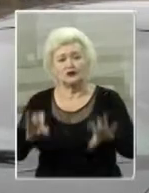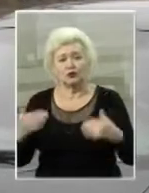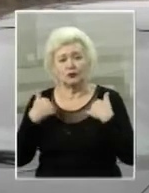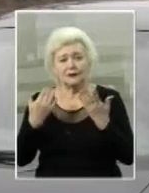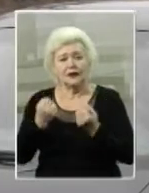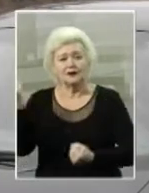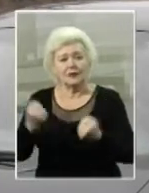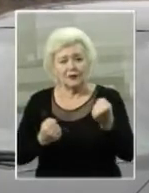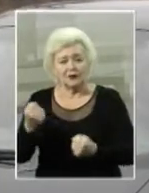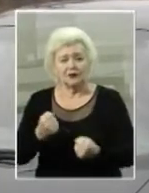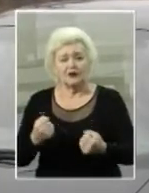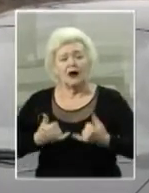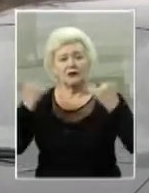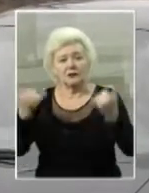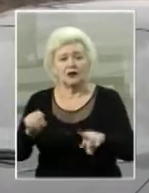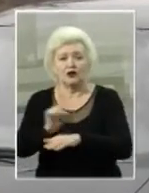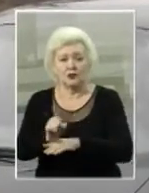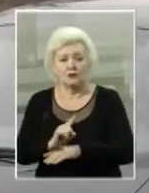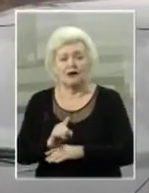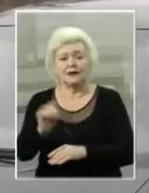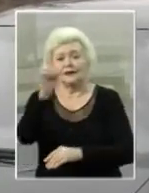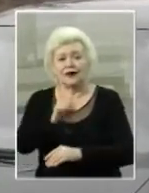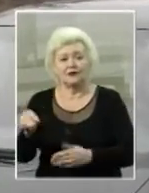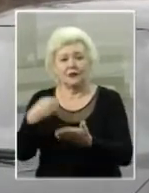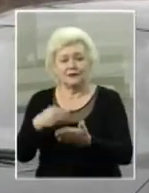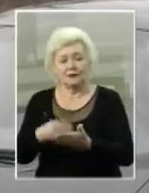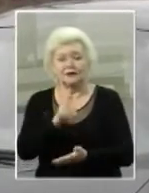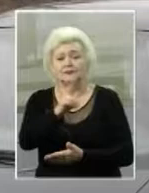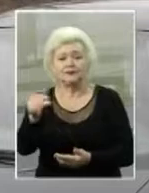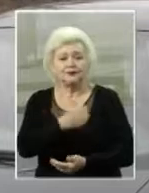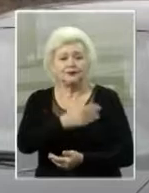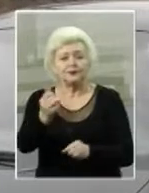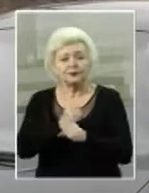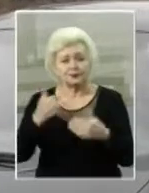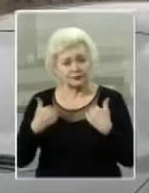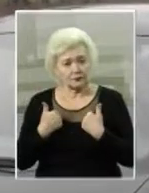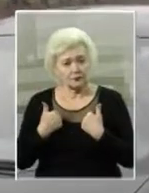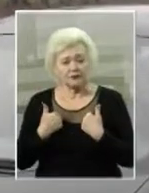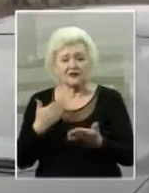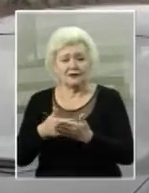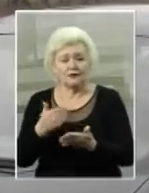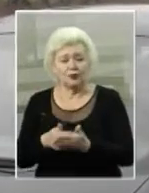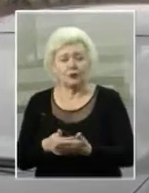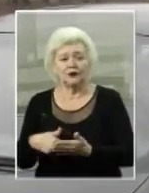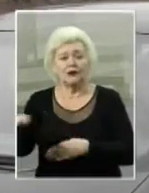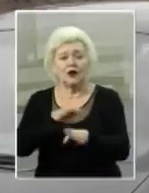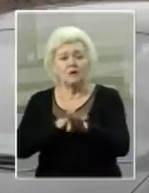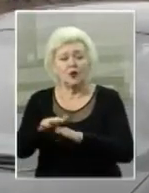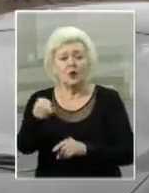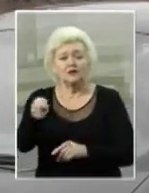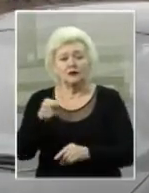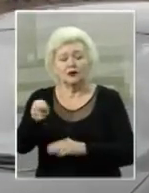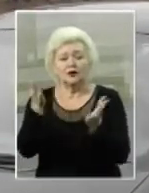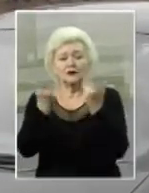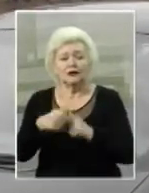автомобілі по паритетних, нормальних європейських цінах, а не так, як хочуть зробити в нас. Тобто поповнить казну